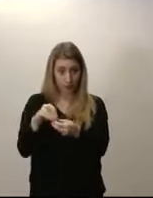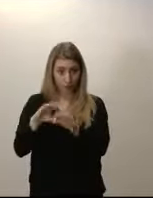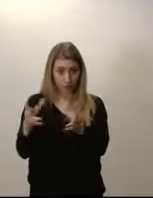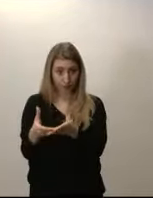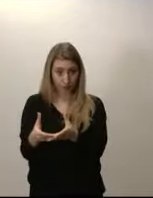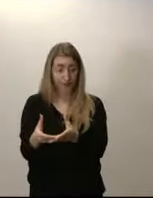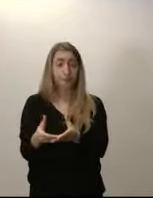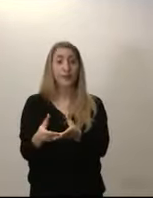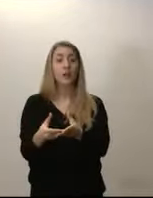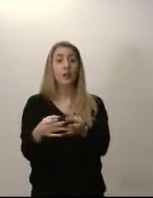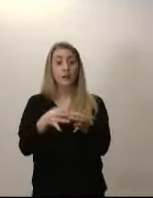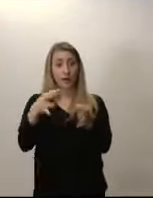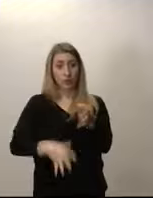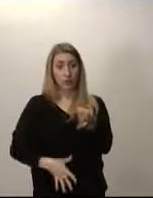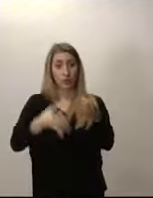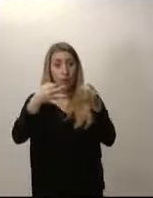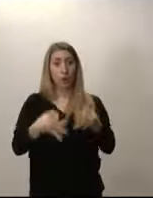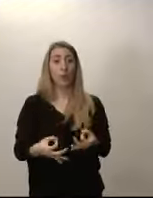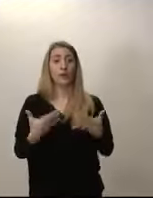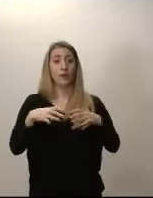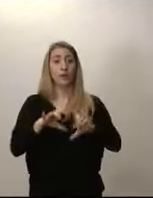un résultat du compte administratif de l'eau